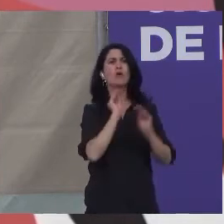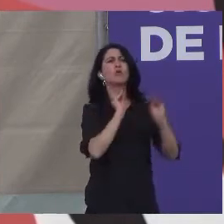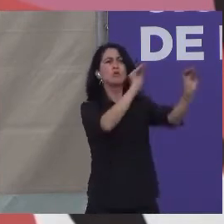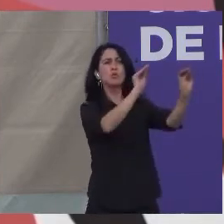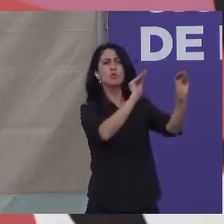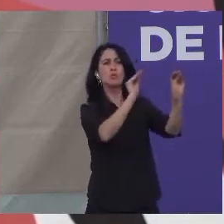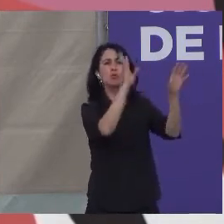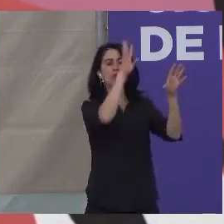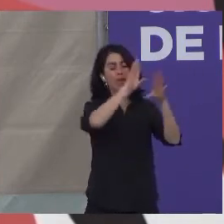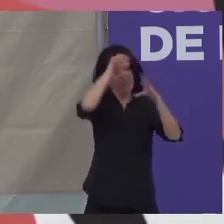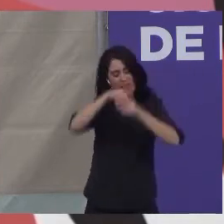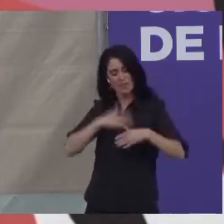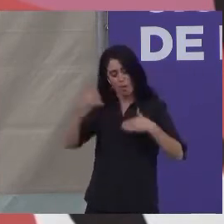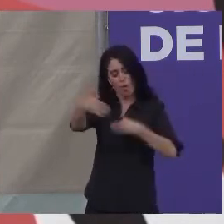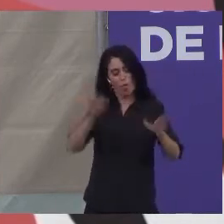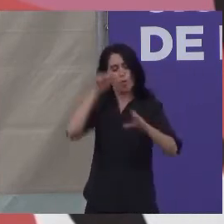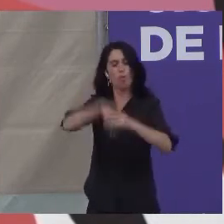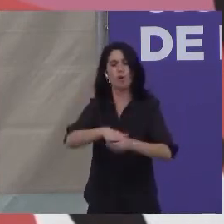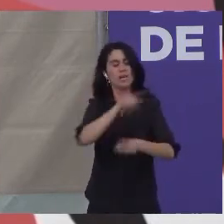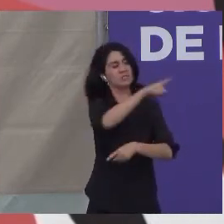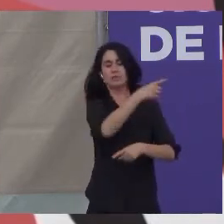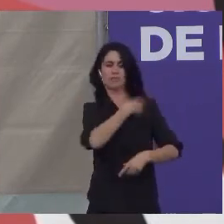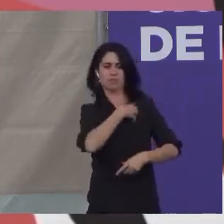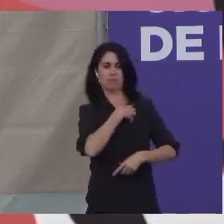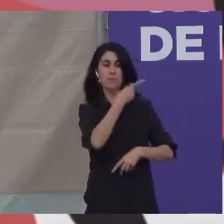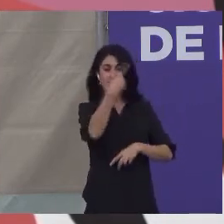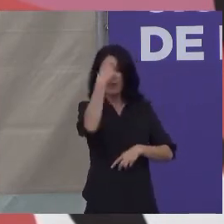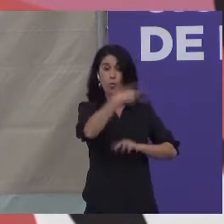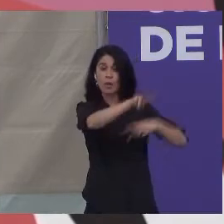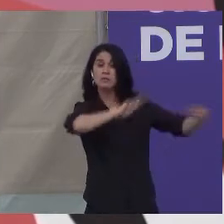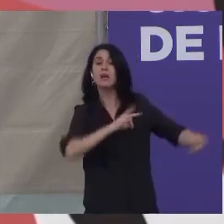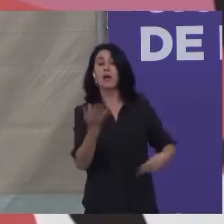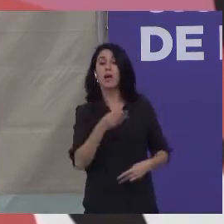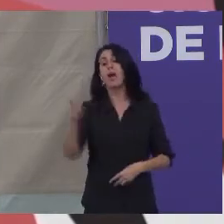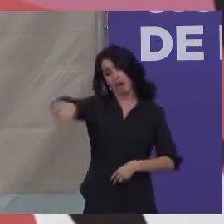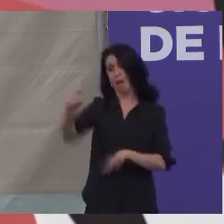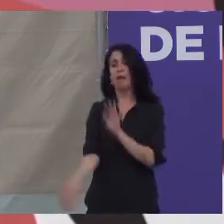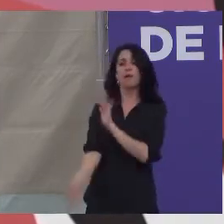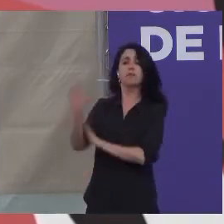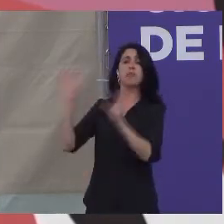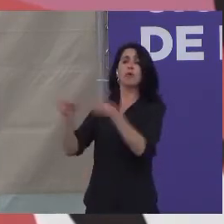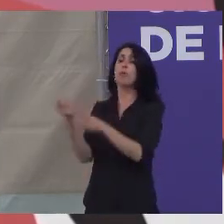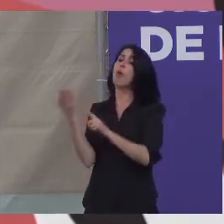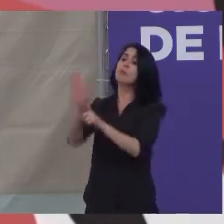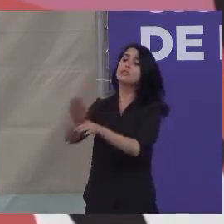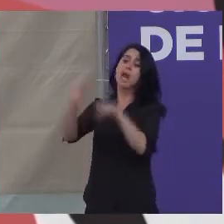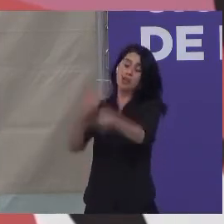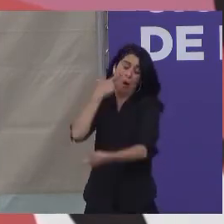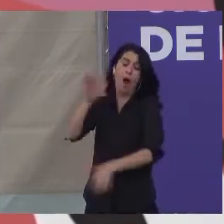urnes. Vos en recordeu del que ens van dir? Montado un partido y presentados a las elecciones.